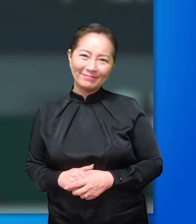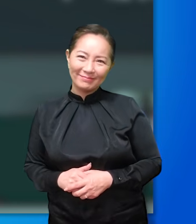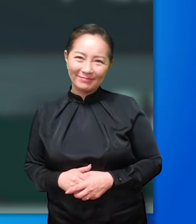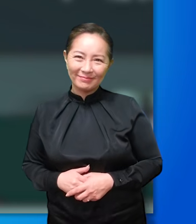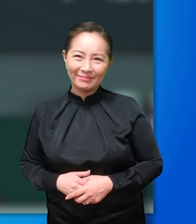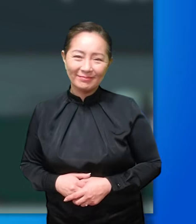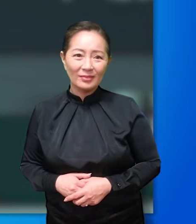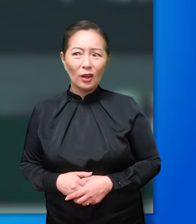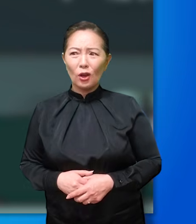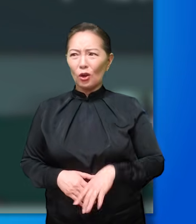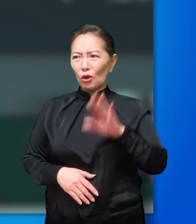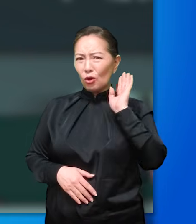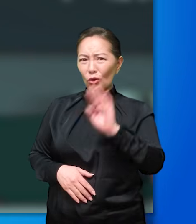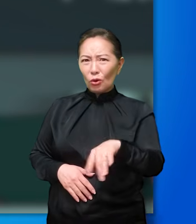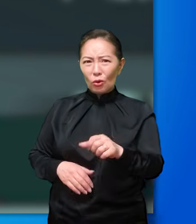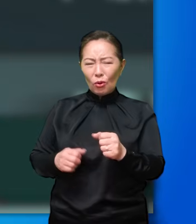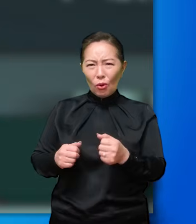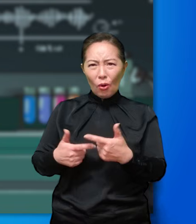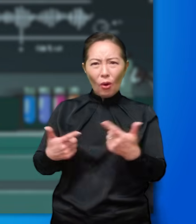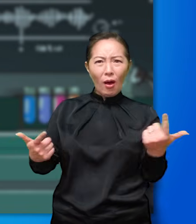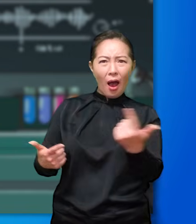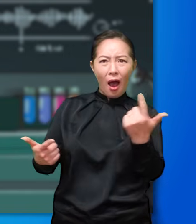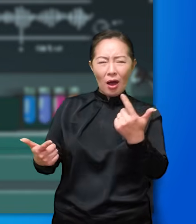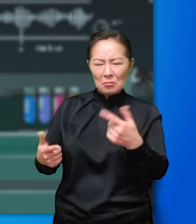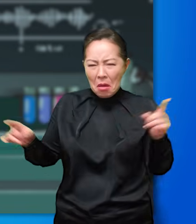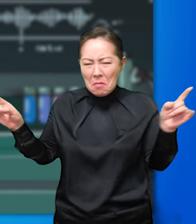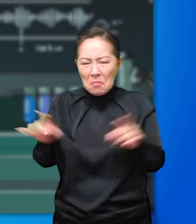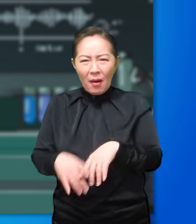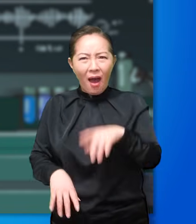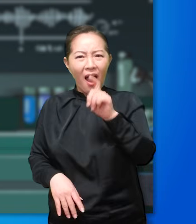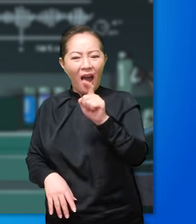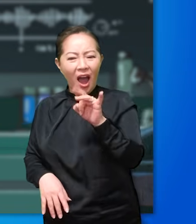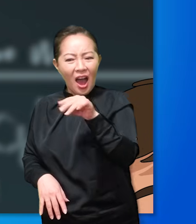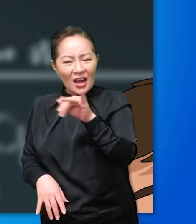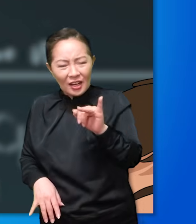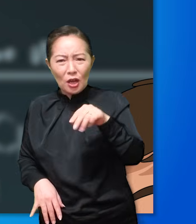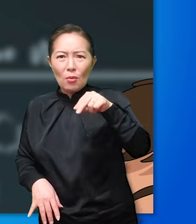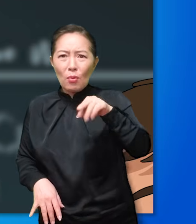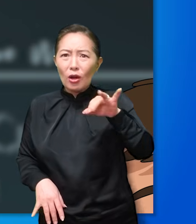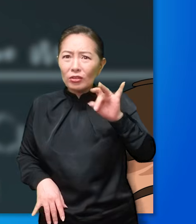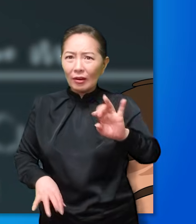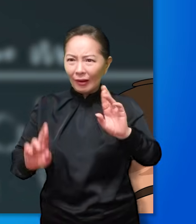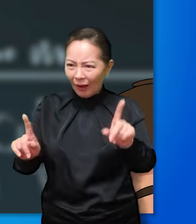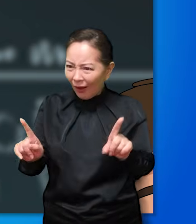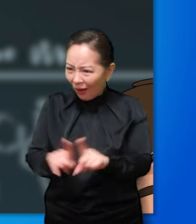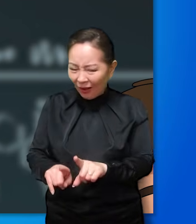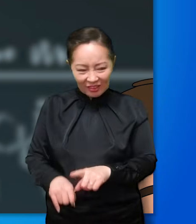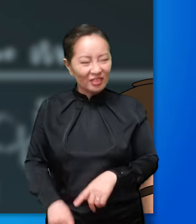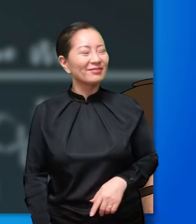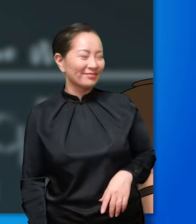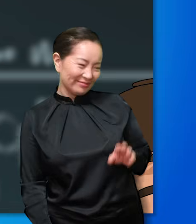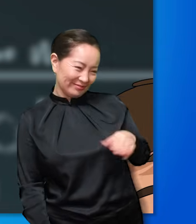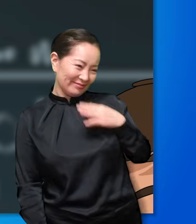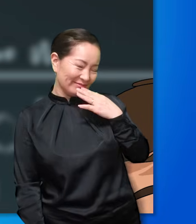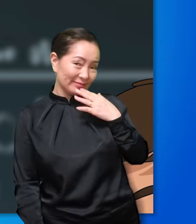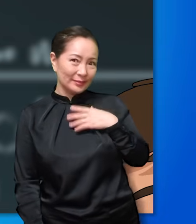Оо за баг Harry Potter очлоо штэ 10 баха. Тэглээ шүү. За энийг уншаад дуусахаар хоёулаа